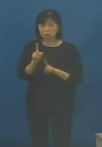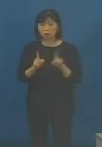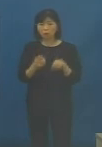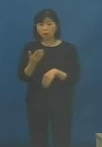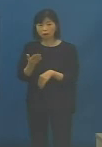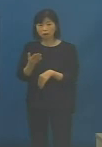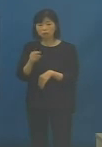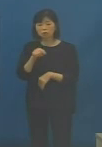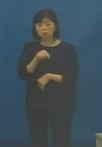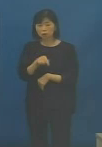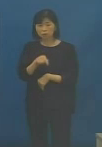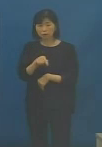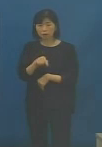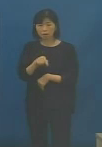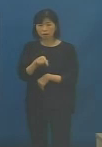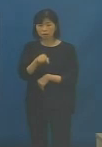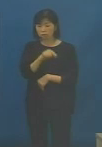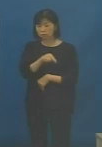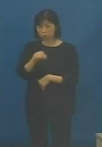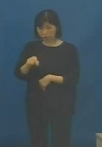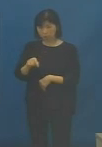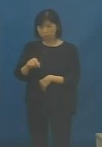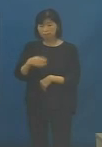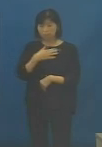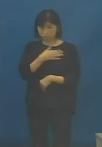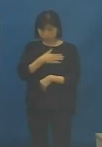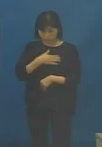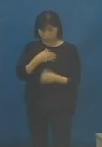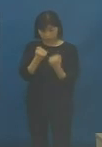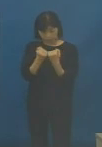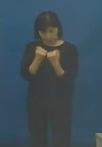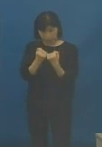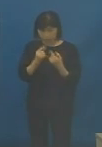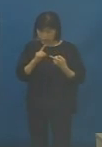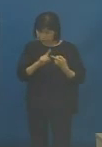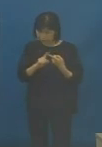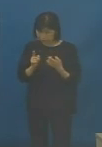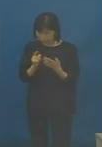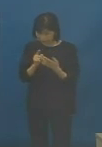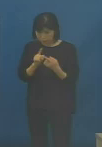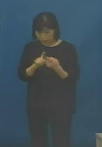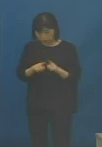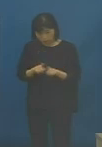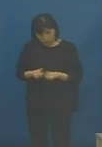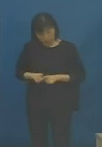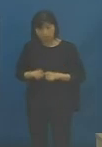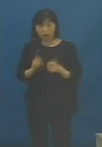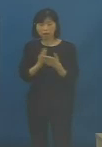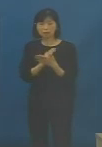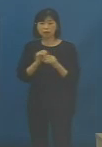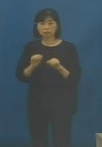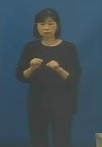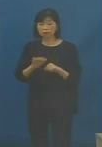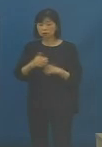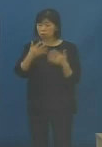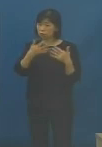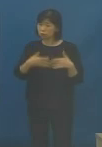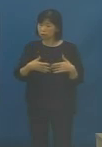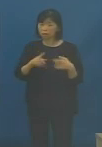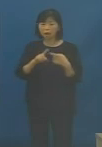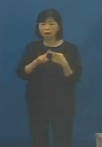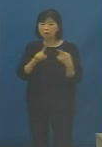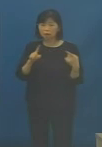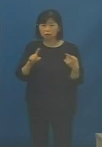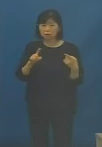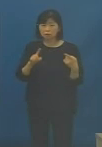それぞれきちんと良心に従って判断してくださいと。ただこの要件に合致しないものはダメと言わない